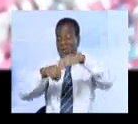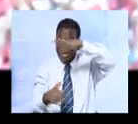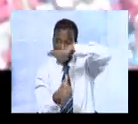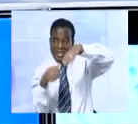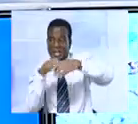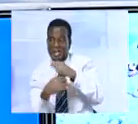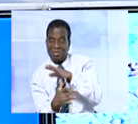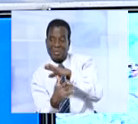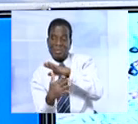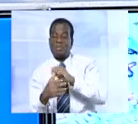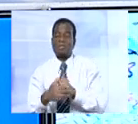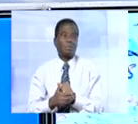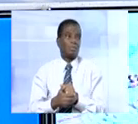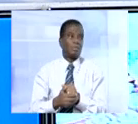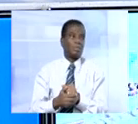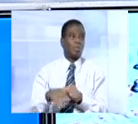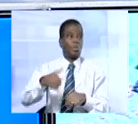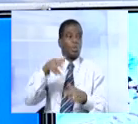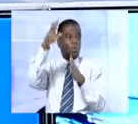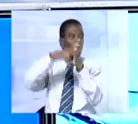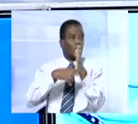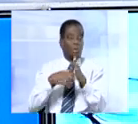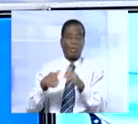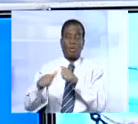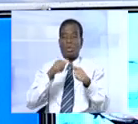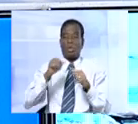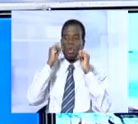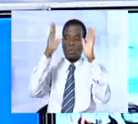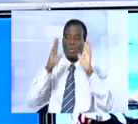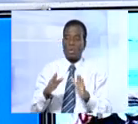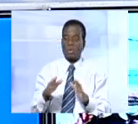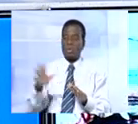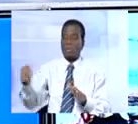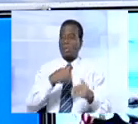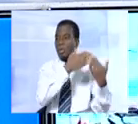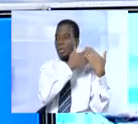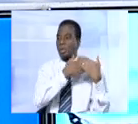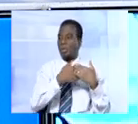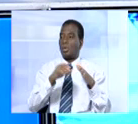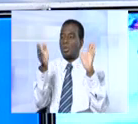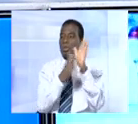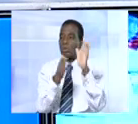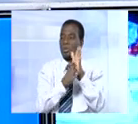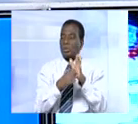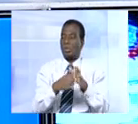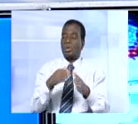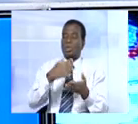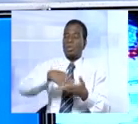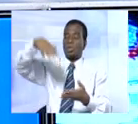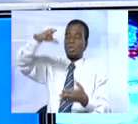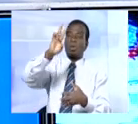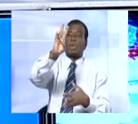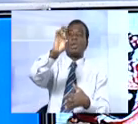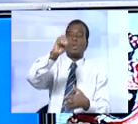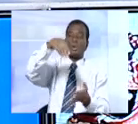passagers. Autre aspect de l'actualité ivoirienne, des prises en charge scolaires d'un montant global de 70 millions